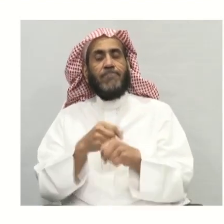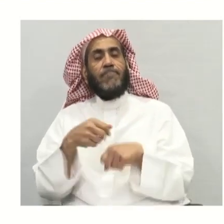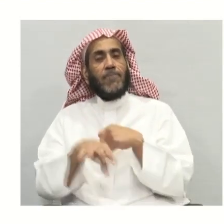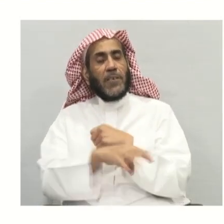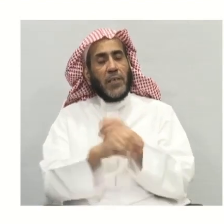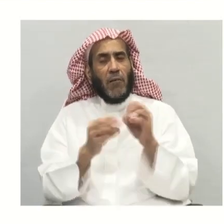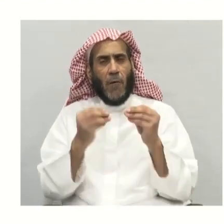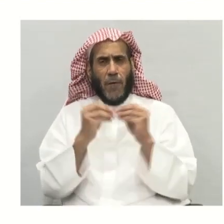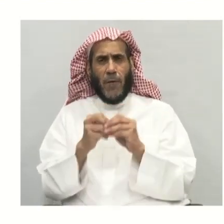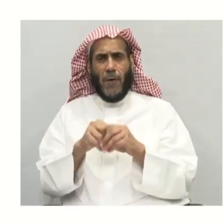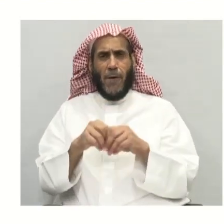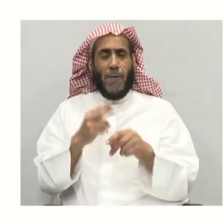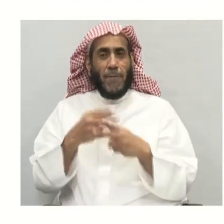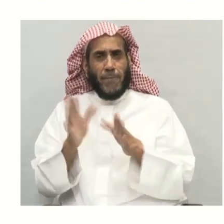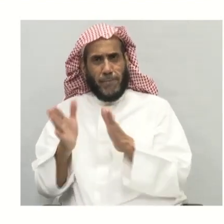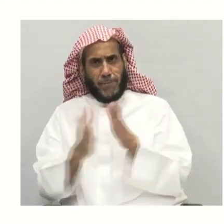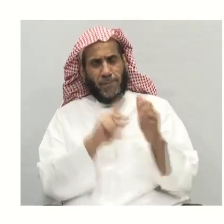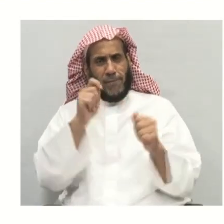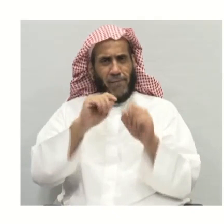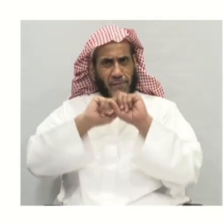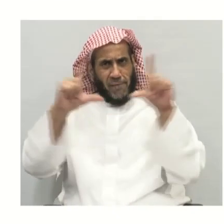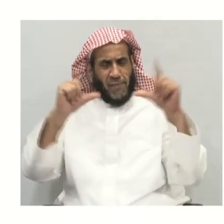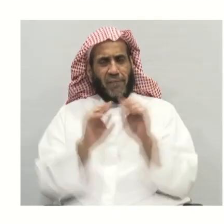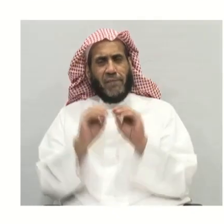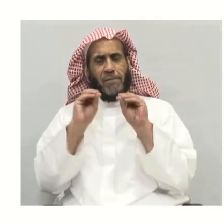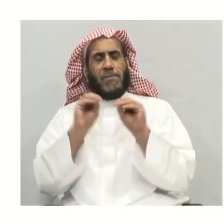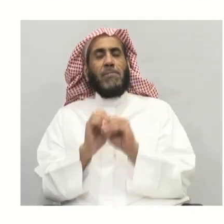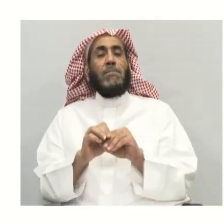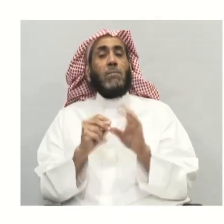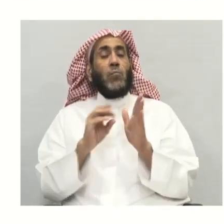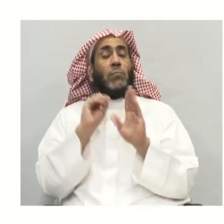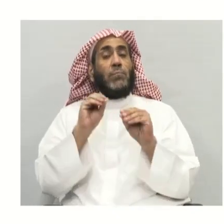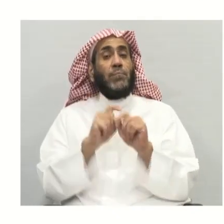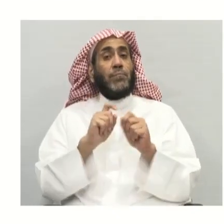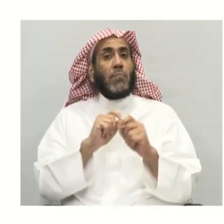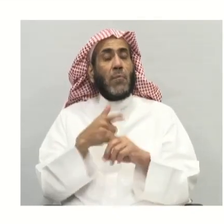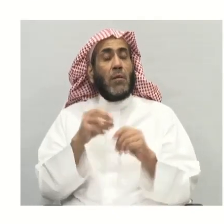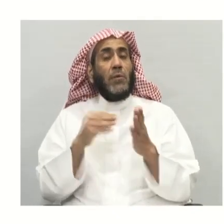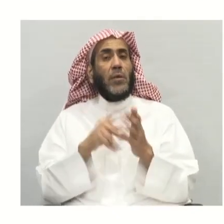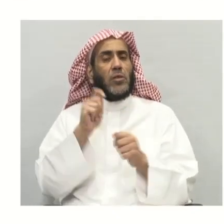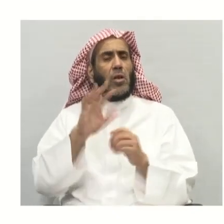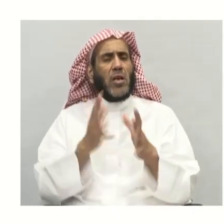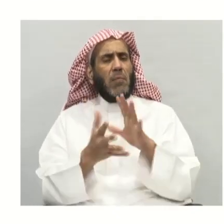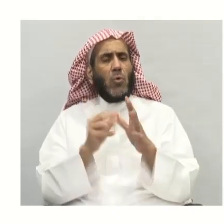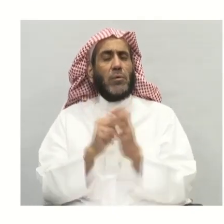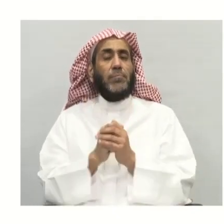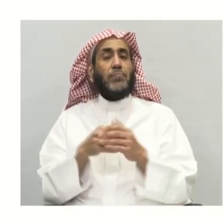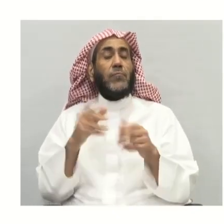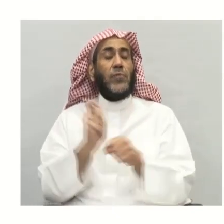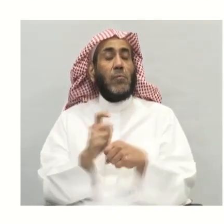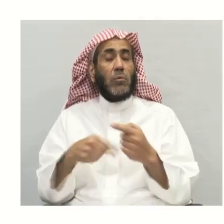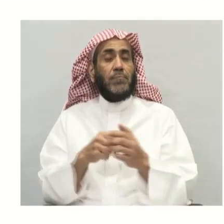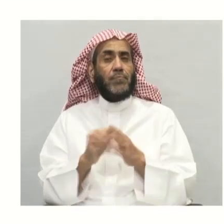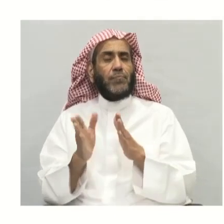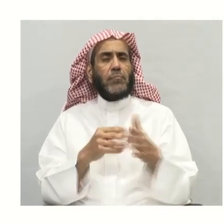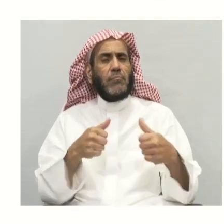الفرعيه اخذنا علامات الاصليه الظاهره وتعرفنا على علامات اصليه لكنها مقدره في الفعل المضارع